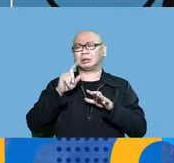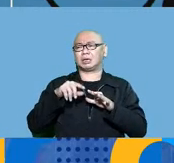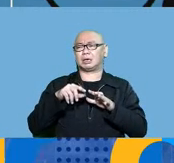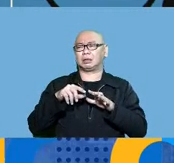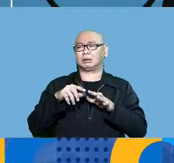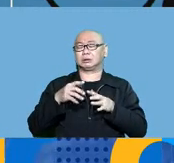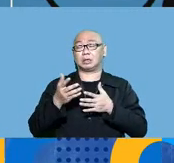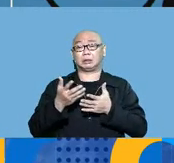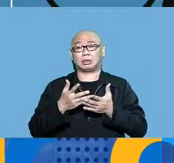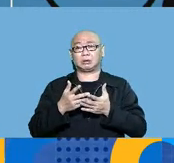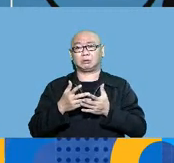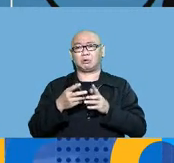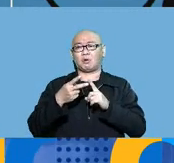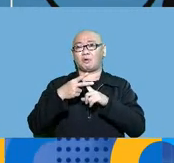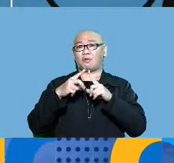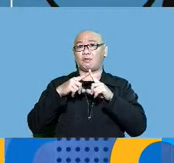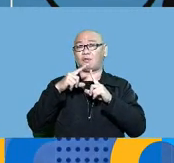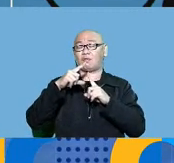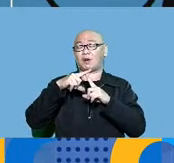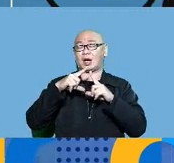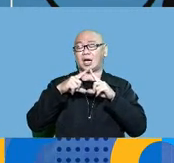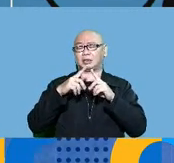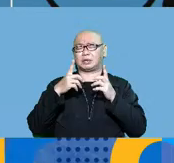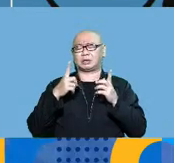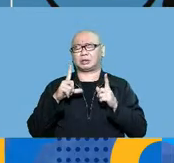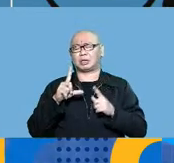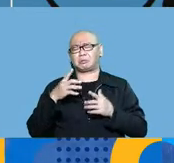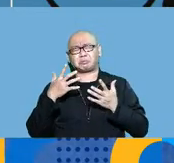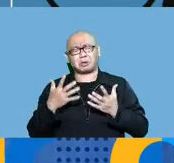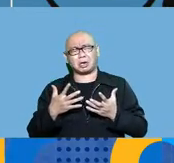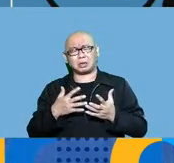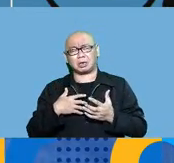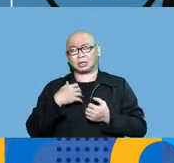fatal, bahkan kematian pada saat aktivitas olahraga.